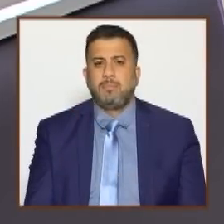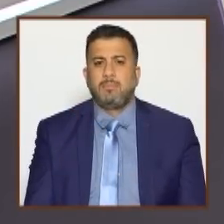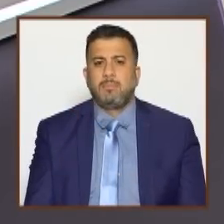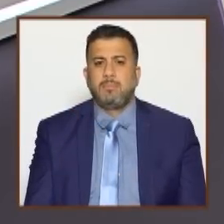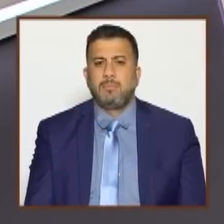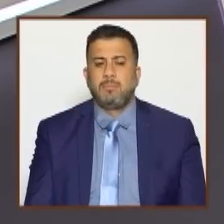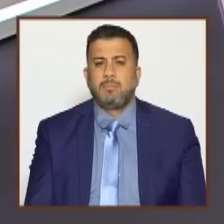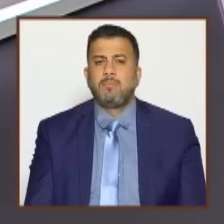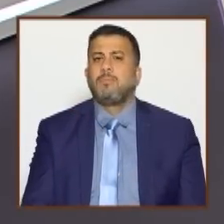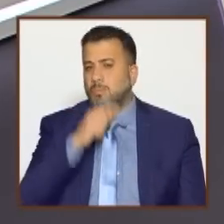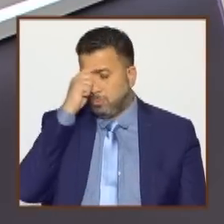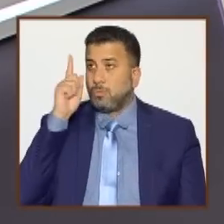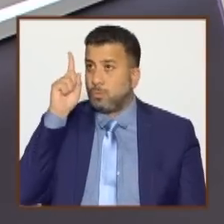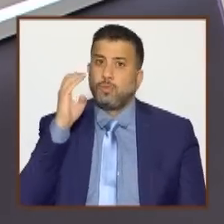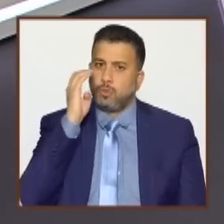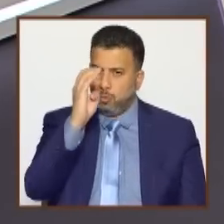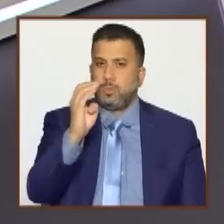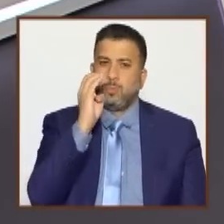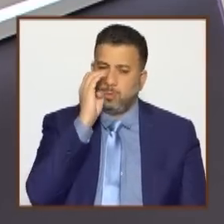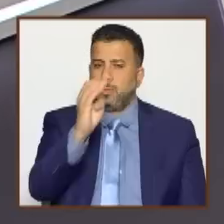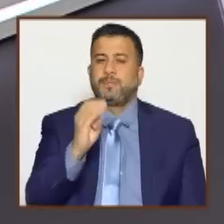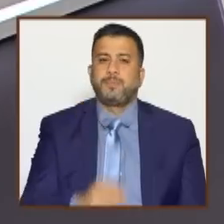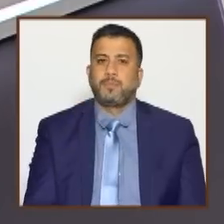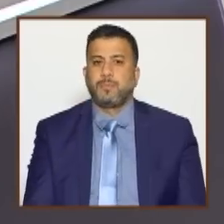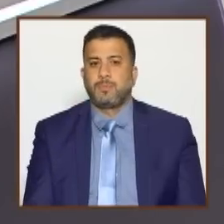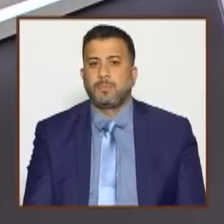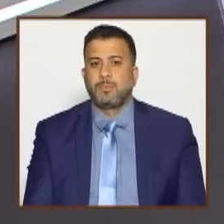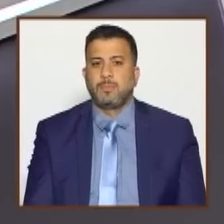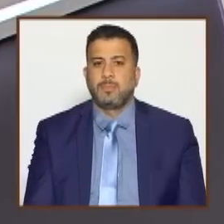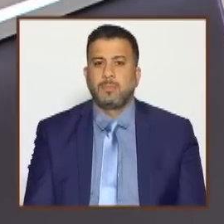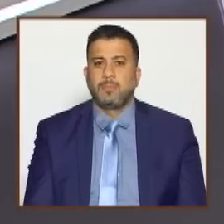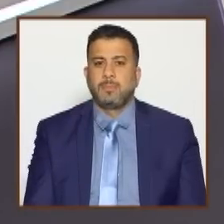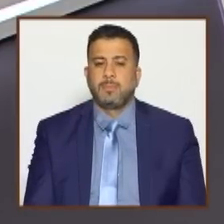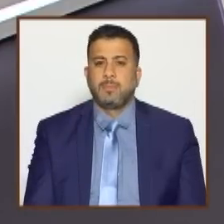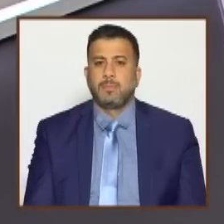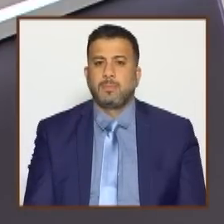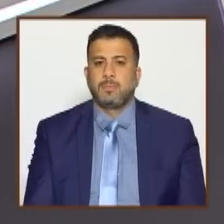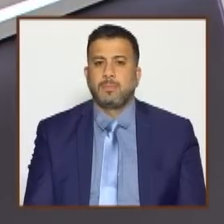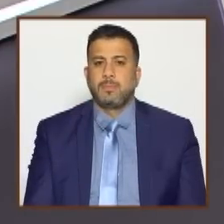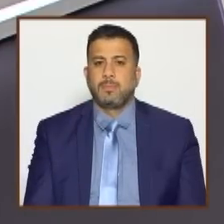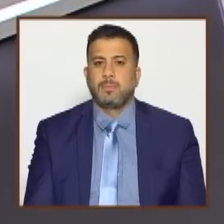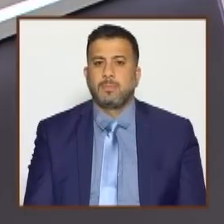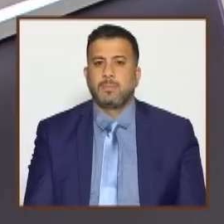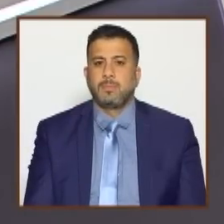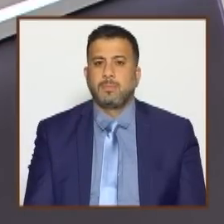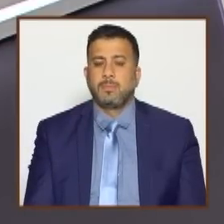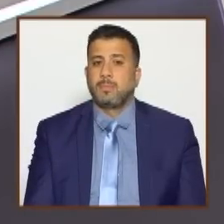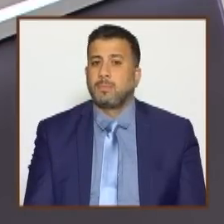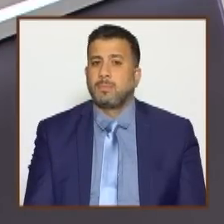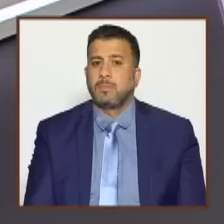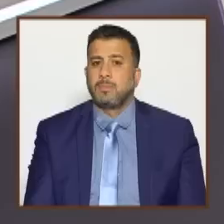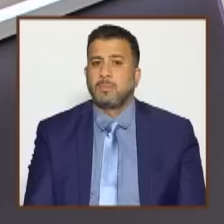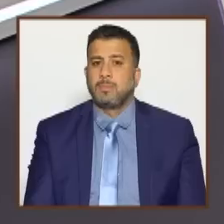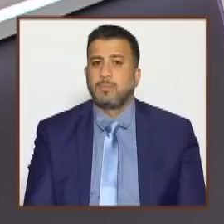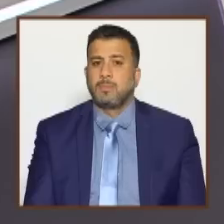500. إيه إن شاء الله يا أم محمد، إن شاء الله أبشر. عندك نعم. عندك سؤال ثاني؟ هذا الحين قال لي أنت في العزبة ما تدي